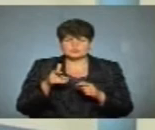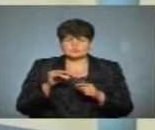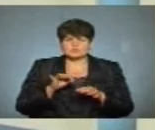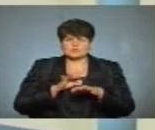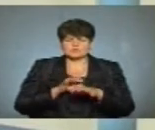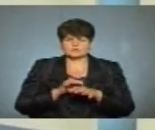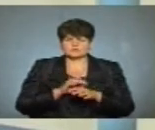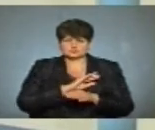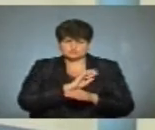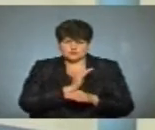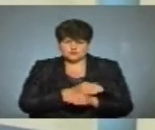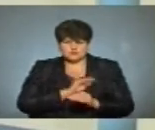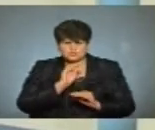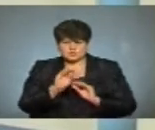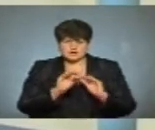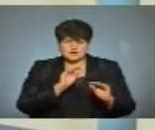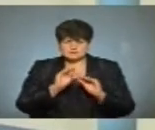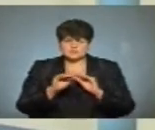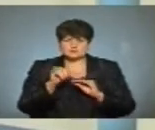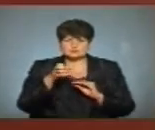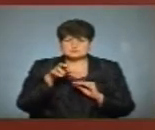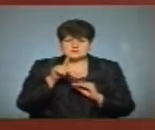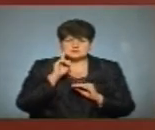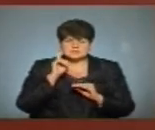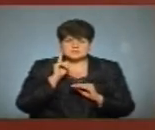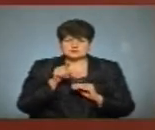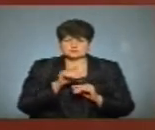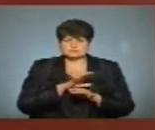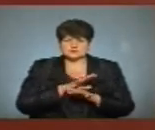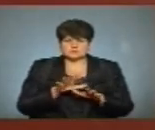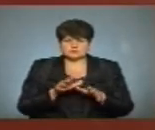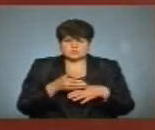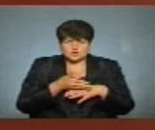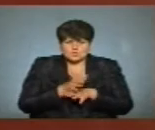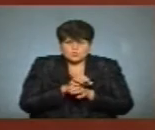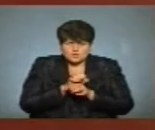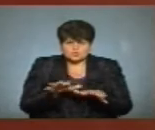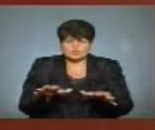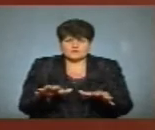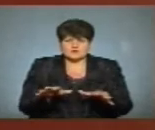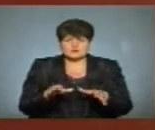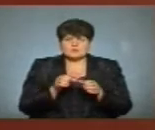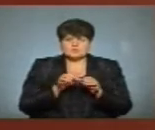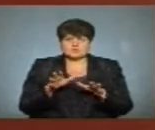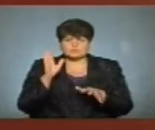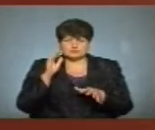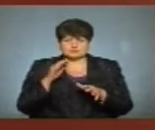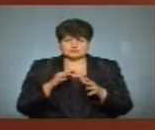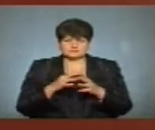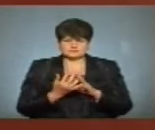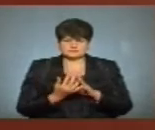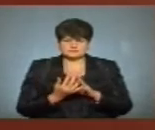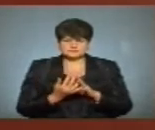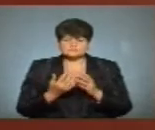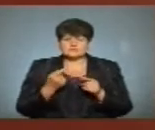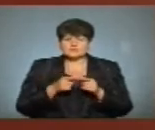укріплення дамби Устя-Зеленому для того, щоб запобігти її руйнування і прориву води на населений пункт.